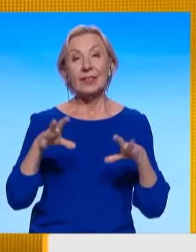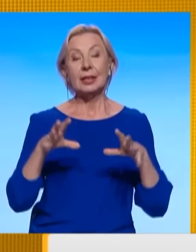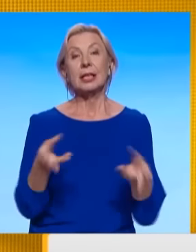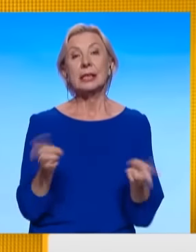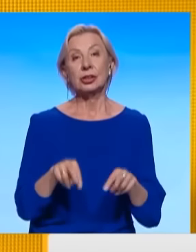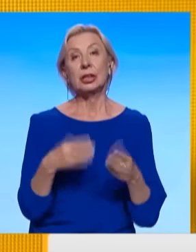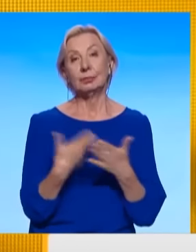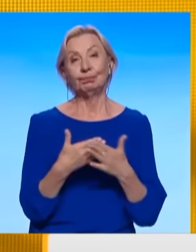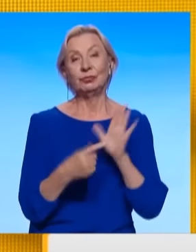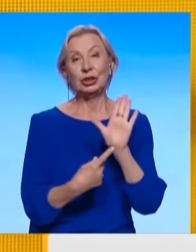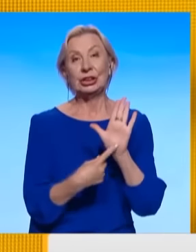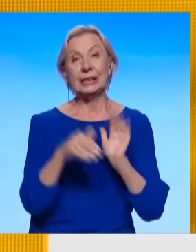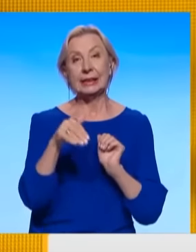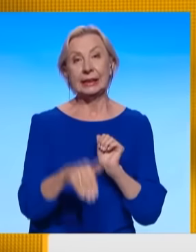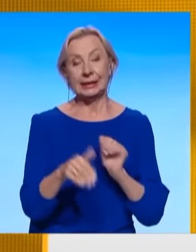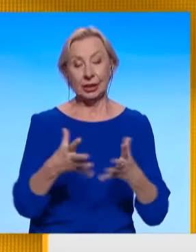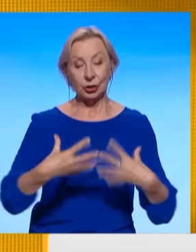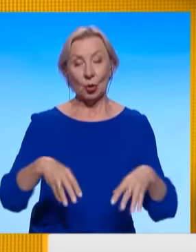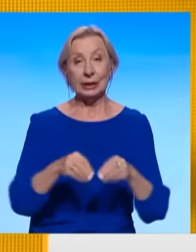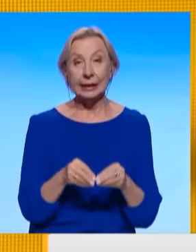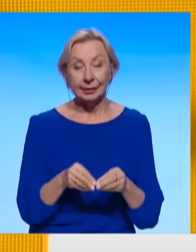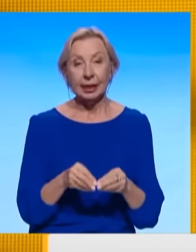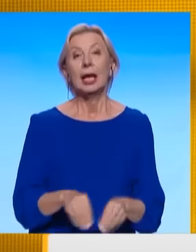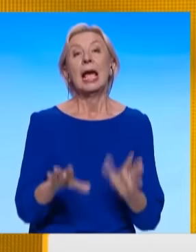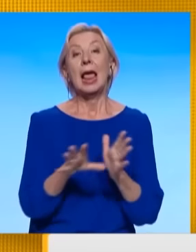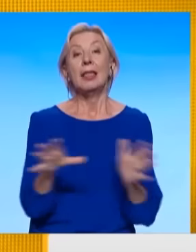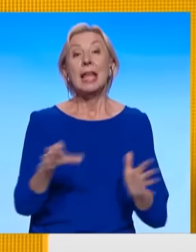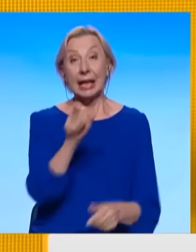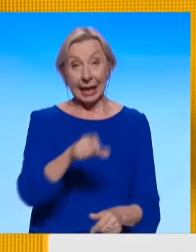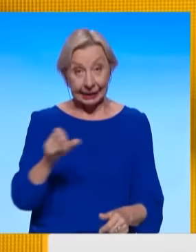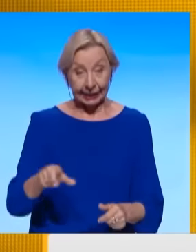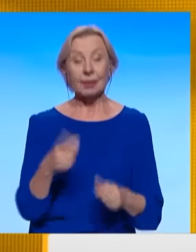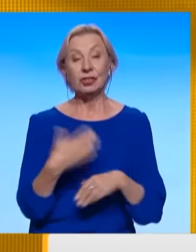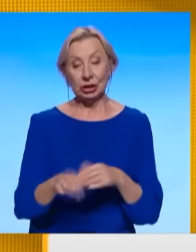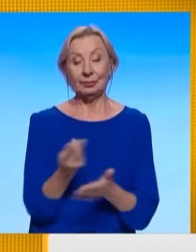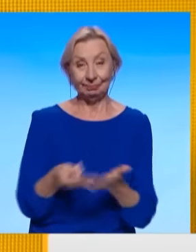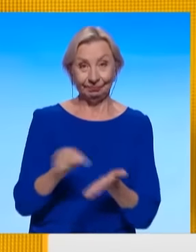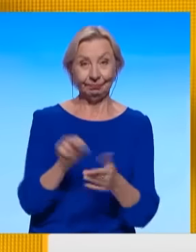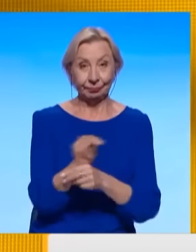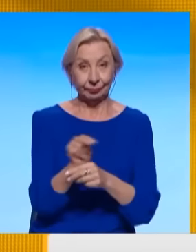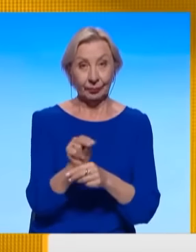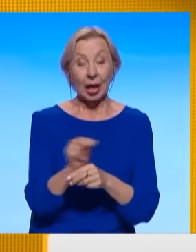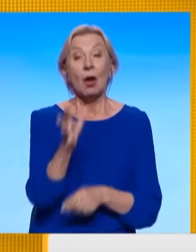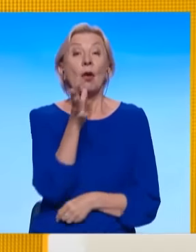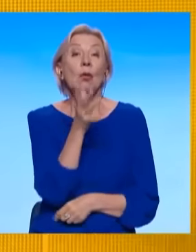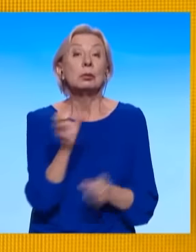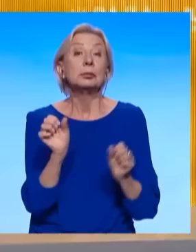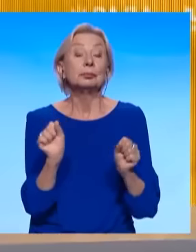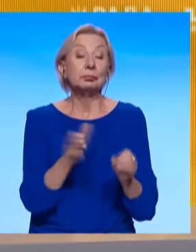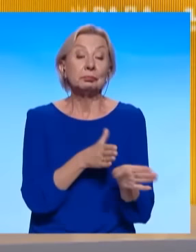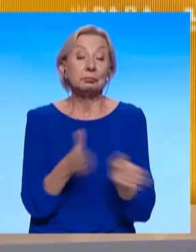залишаються Майже 6 000 родин енергетики вже працюють над відновленням термінів не